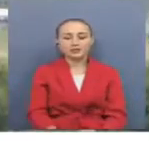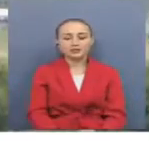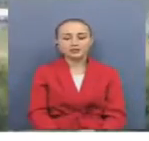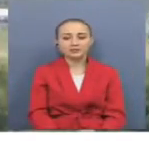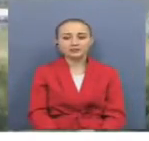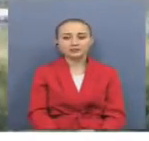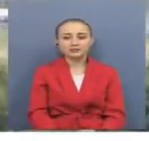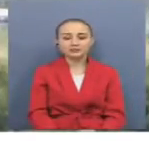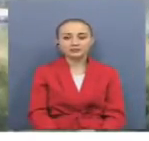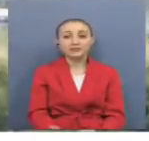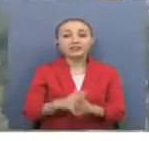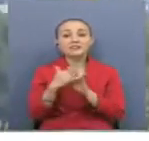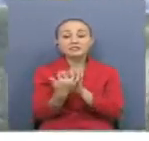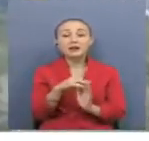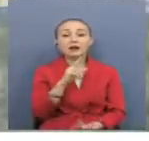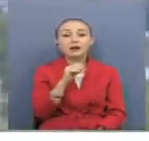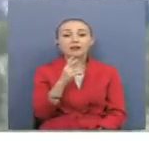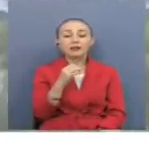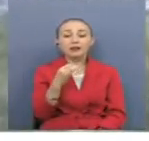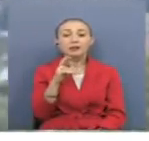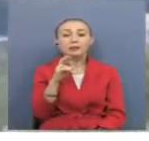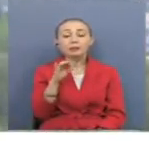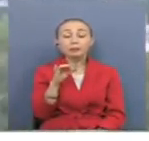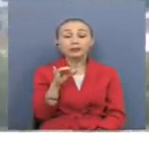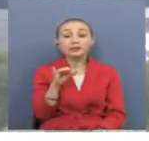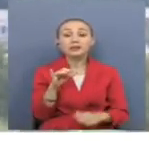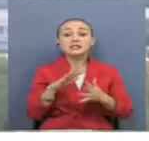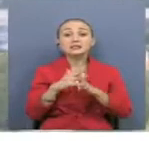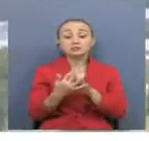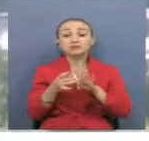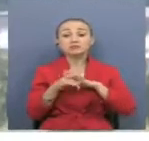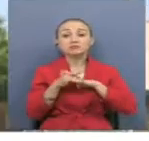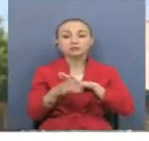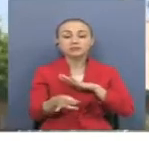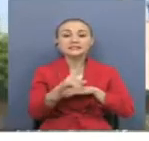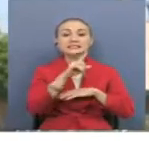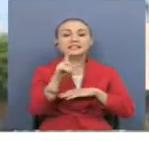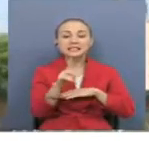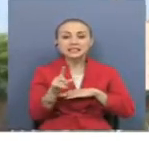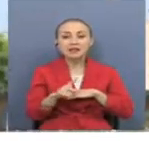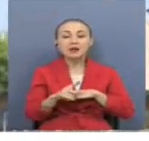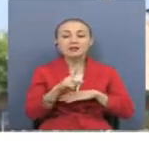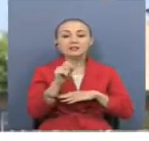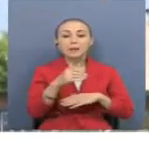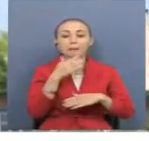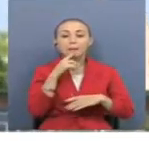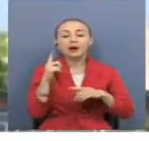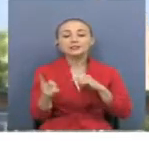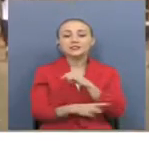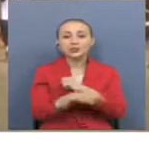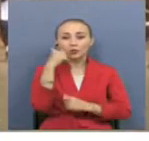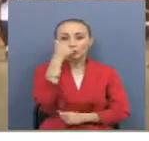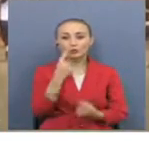Зеренді ауданы Қарабұлақ ауылдық округіне қарасты Қанайби ауылында соңғы бір жыл ішінде бизнес нысандарының саны анағұрлым артқан. Оған тұңғыш президент елбасының